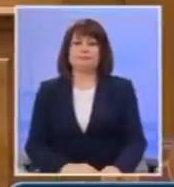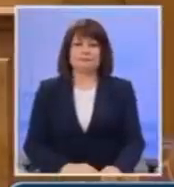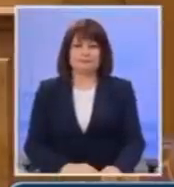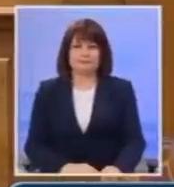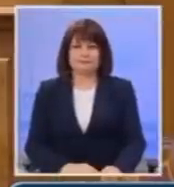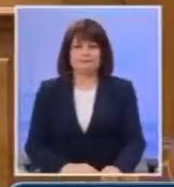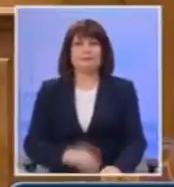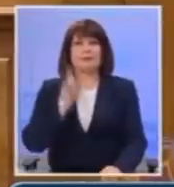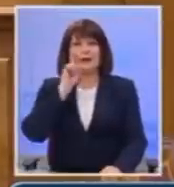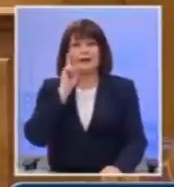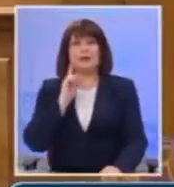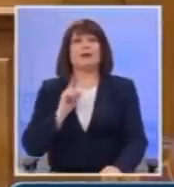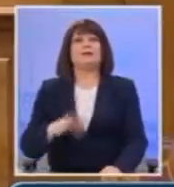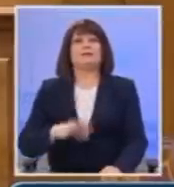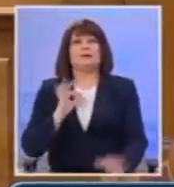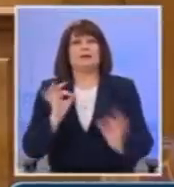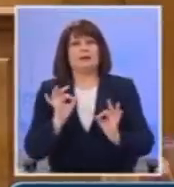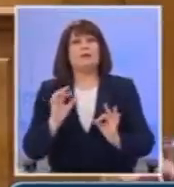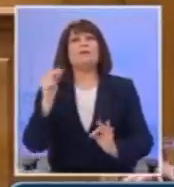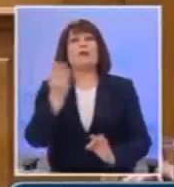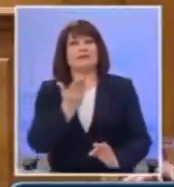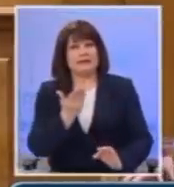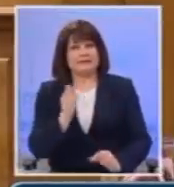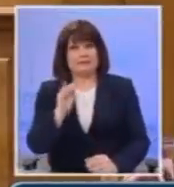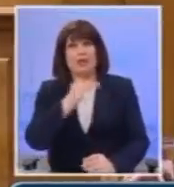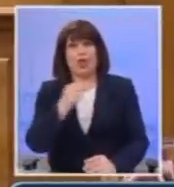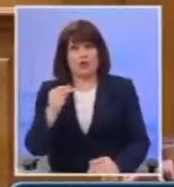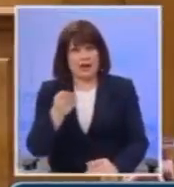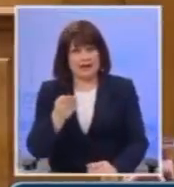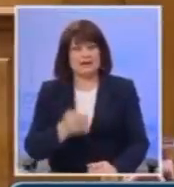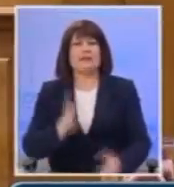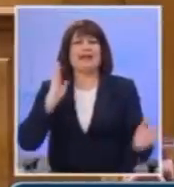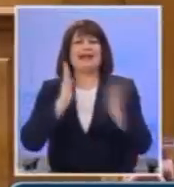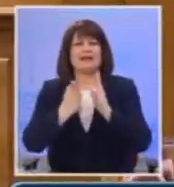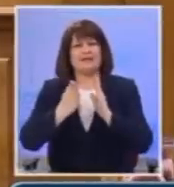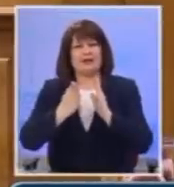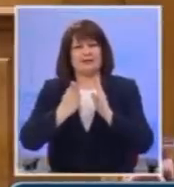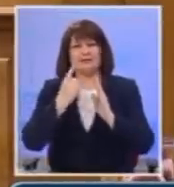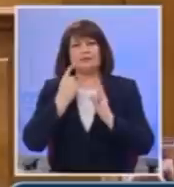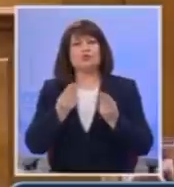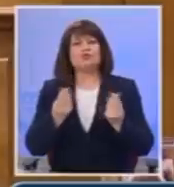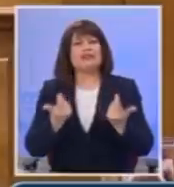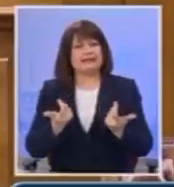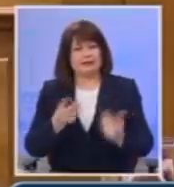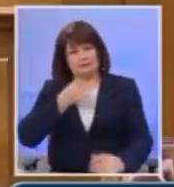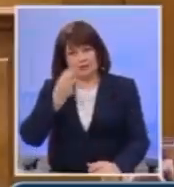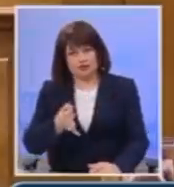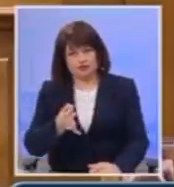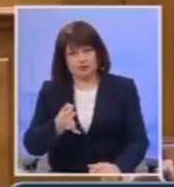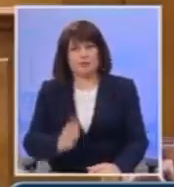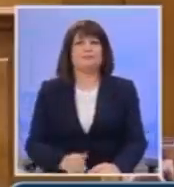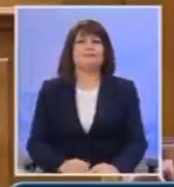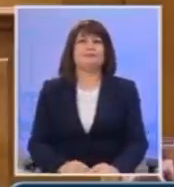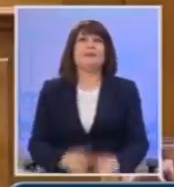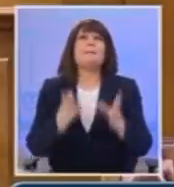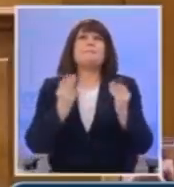Κυρίες και κύριοι συνάδελφοι, κύριε Θεοδωράκη, θέλω να μπω κατευθείαν στην ουσία της ερώτησης. Και θα ήθελα την ανοχή, διότι είναι